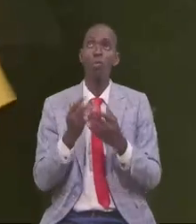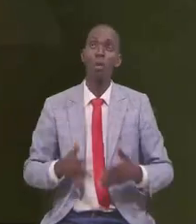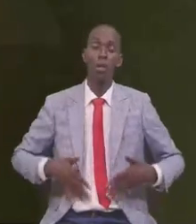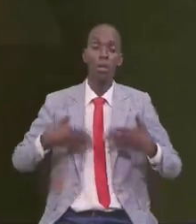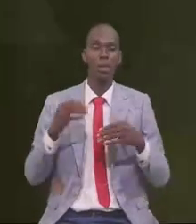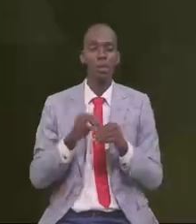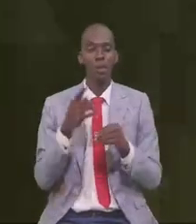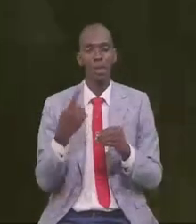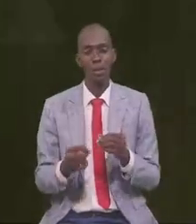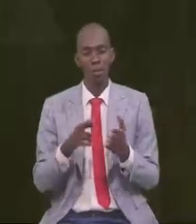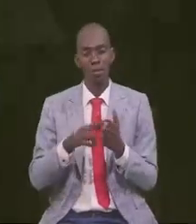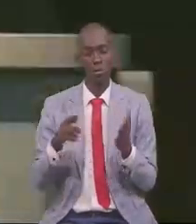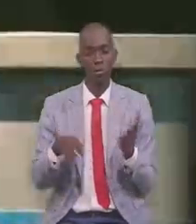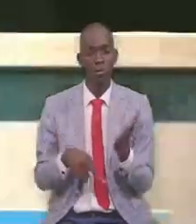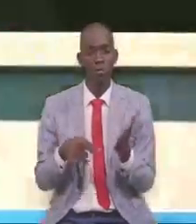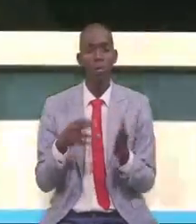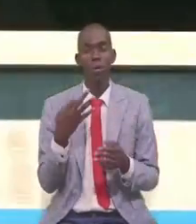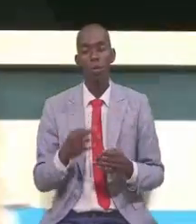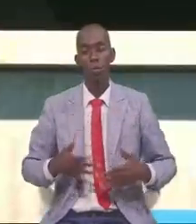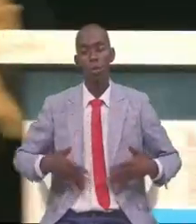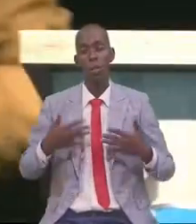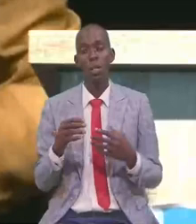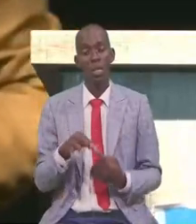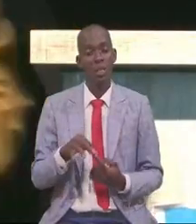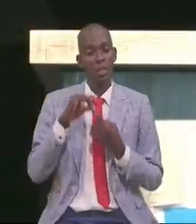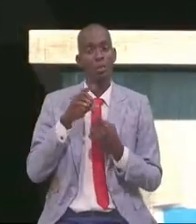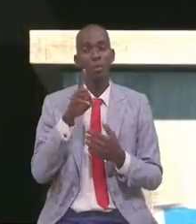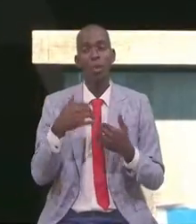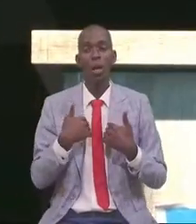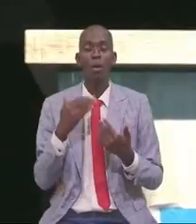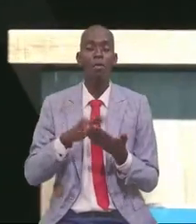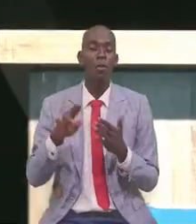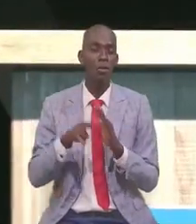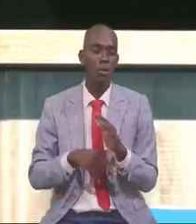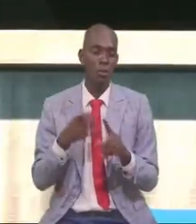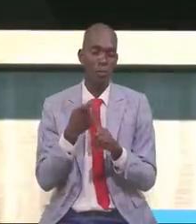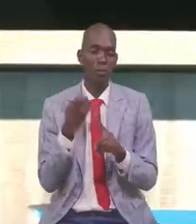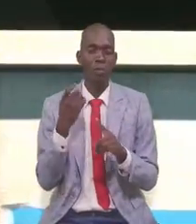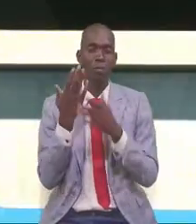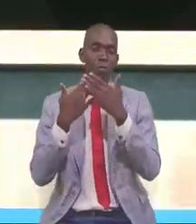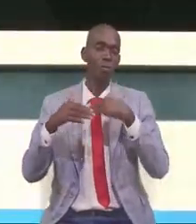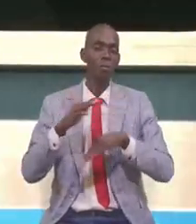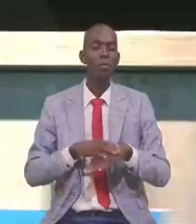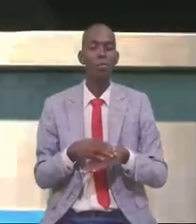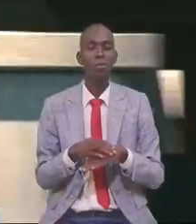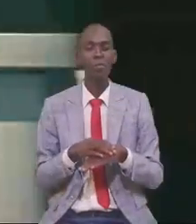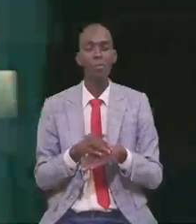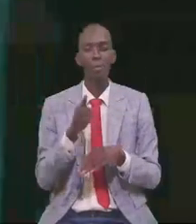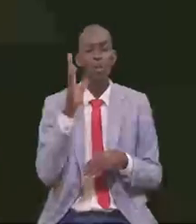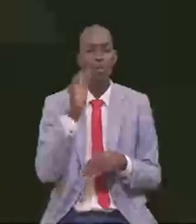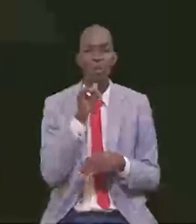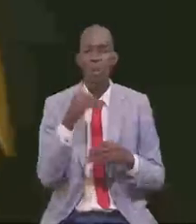ciel, à moins que vous n'ayez le pardon du ciel. Vous n'aurez pas la